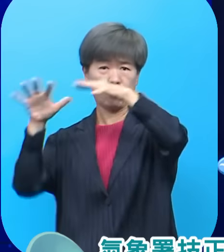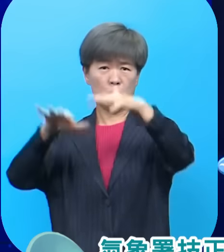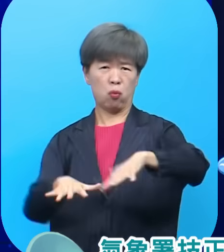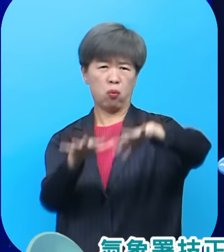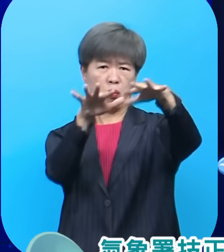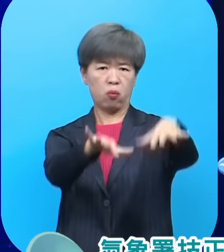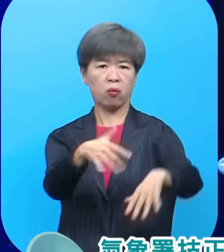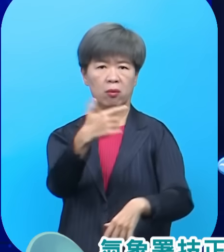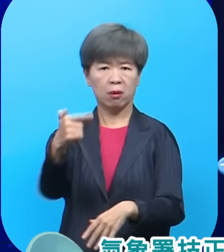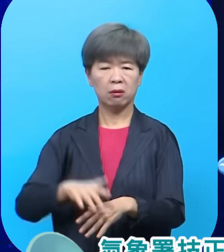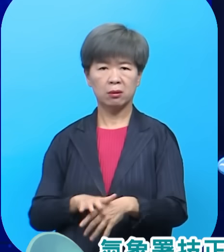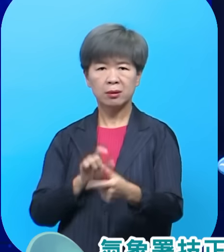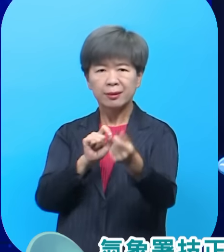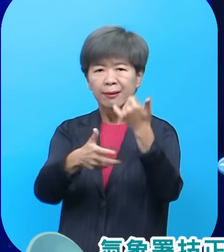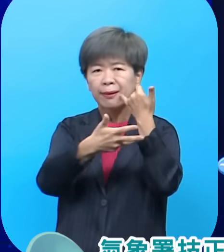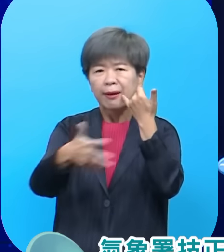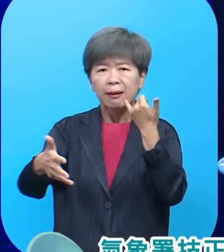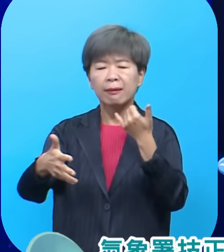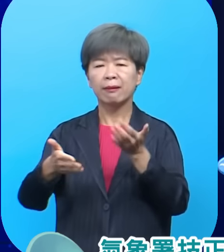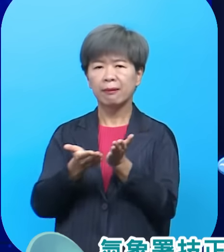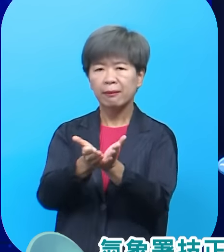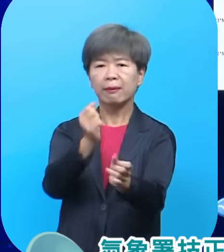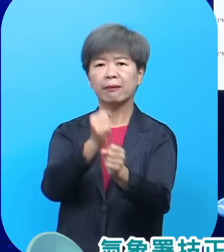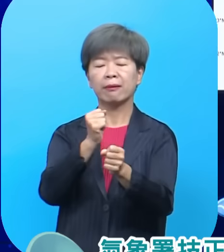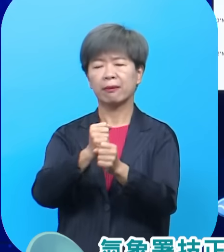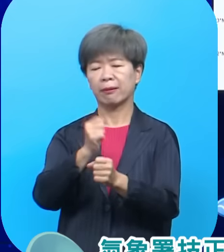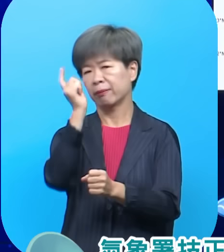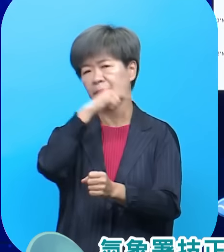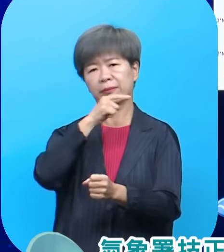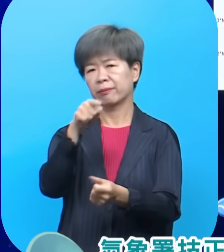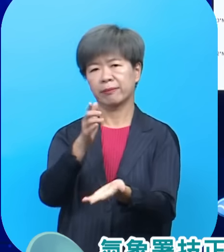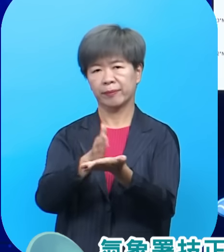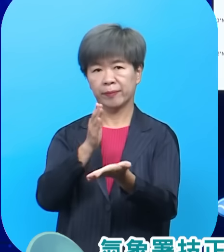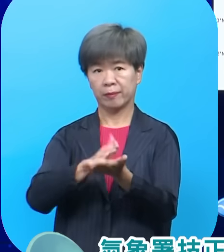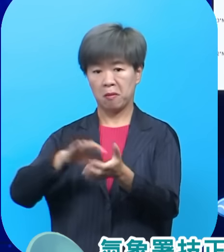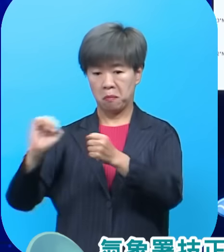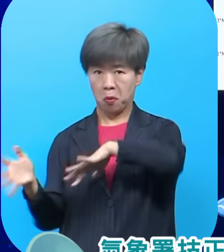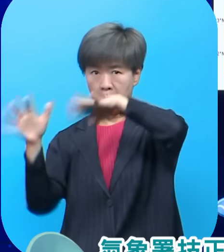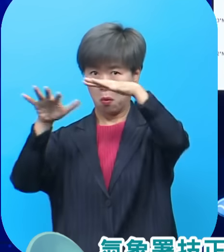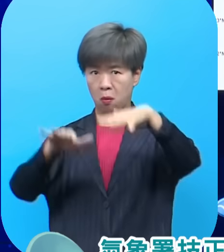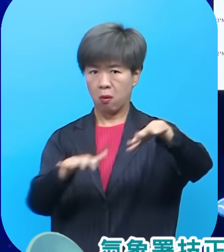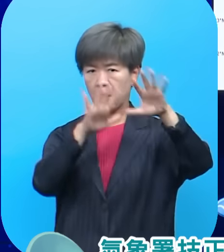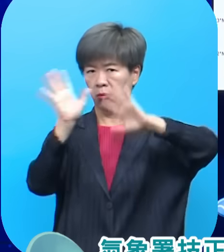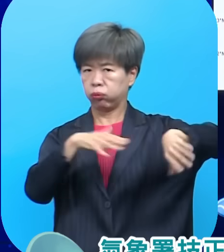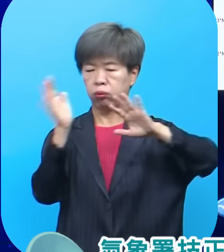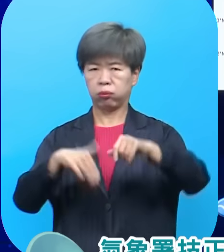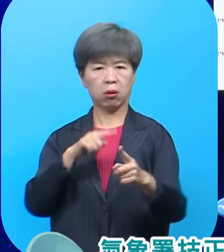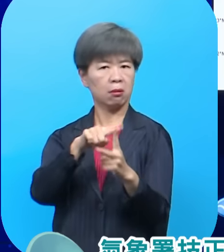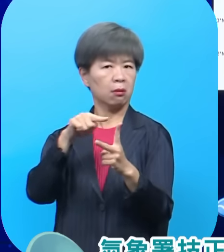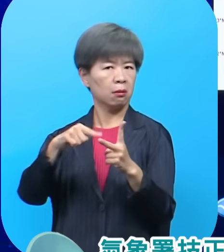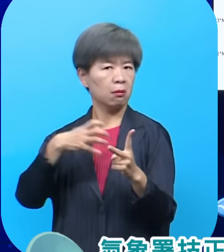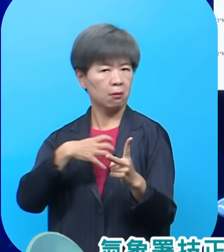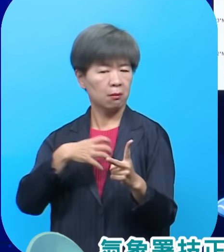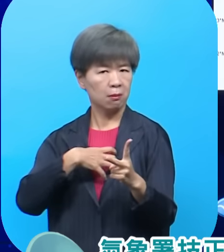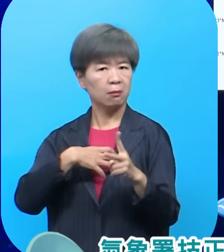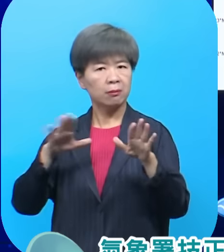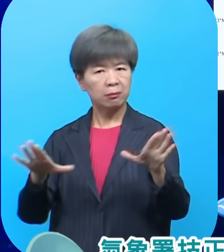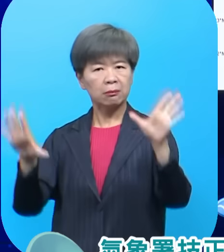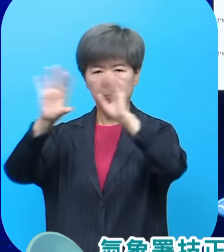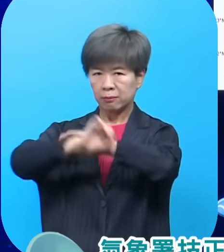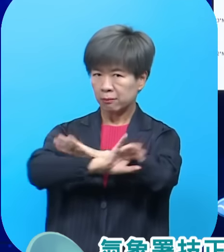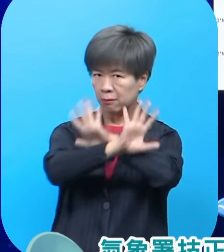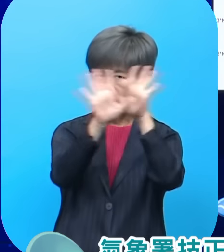最好不要从事海面上作业或活动。海面上不只是浪增大，风也增强，预估今天晚上到明天